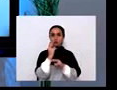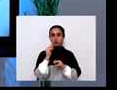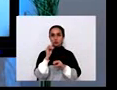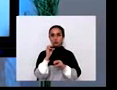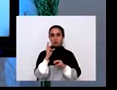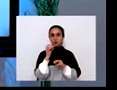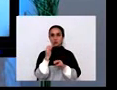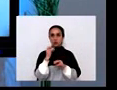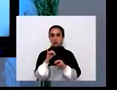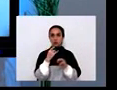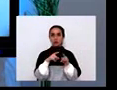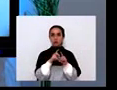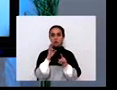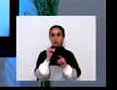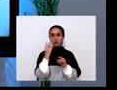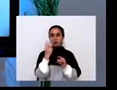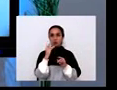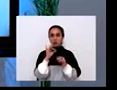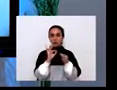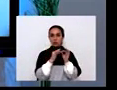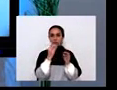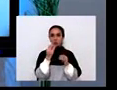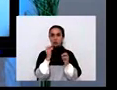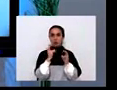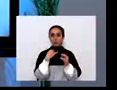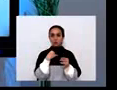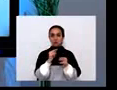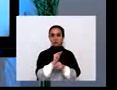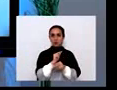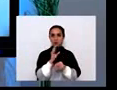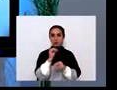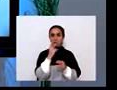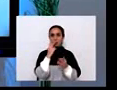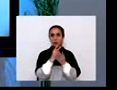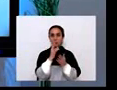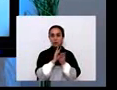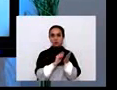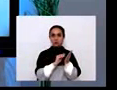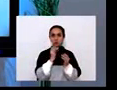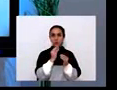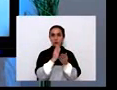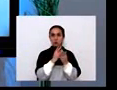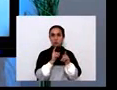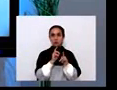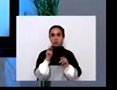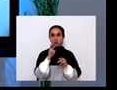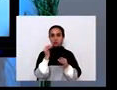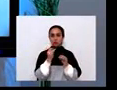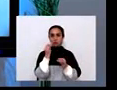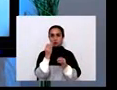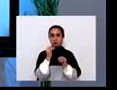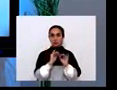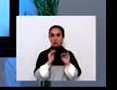частей. Посмотрите на два предложения, как мы их исправим. Образец. Приключенческой литературой интересуются